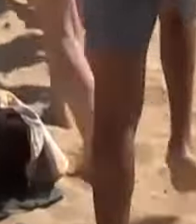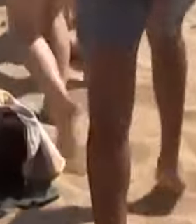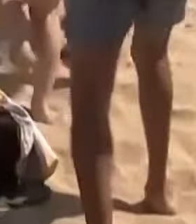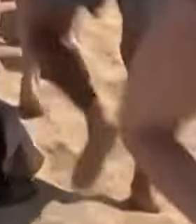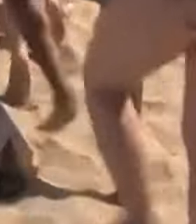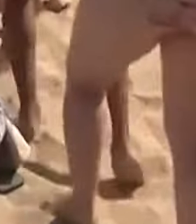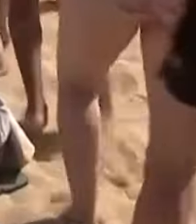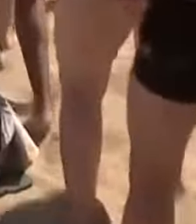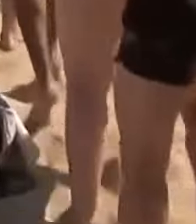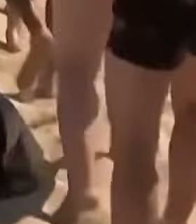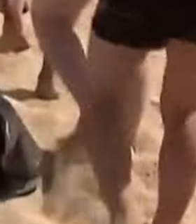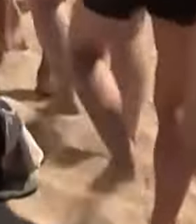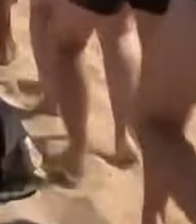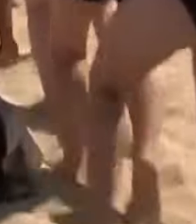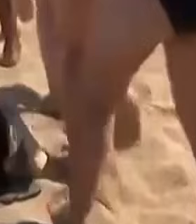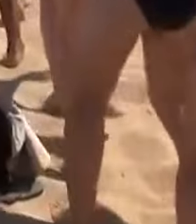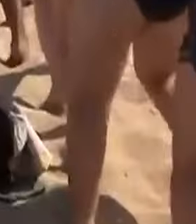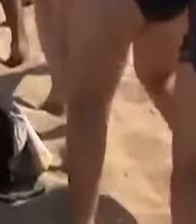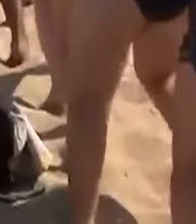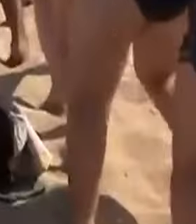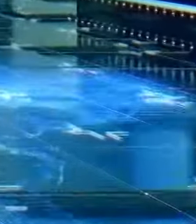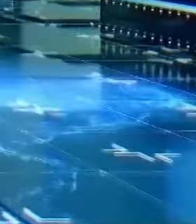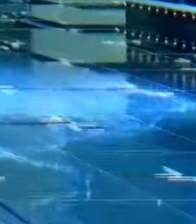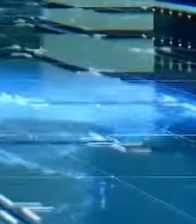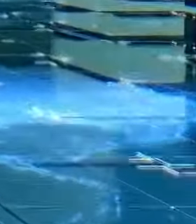по материалам интернет-ресурсов.